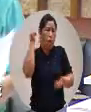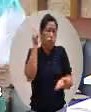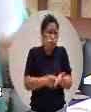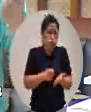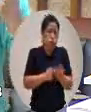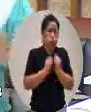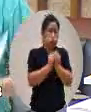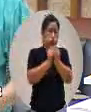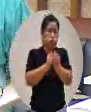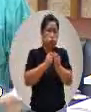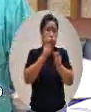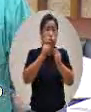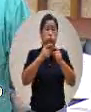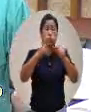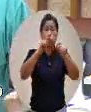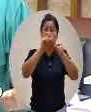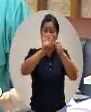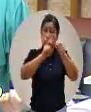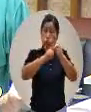一生都毀